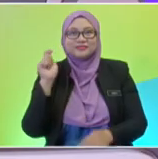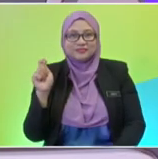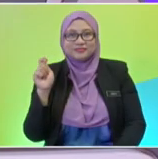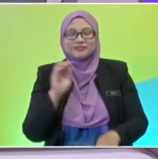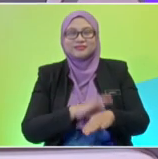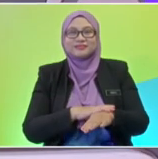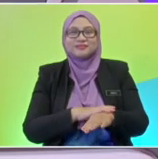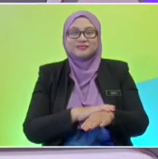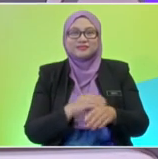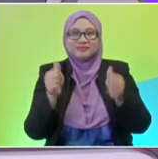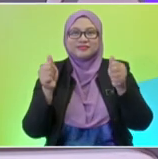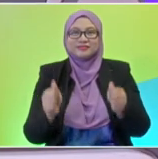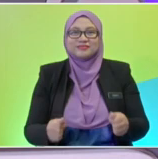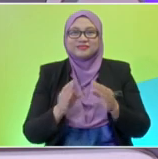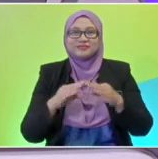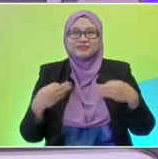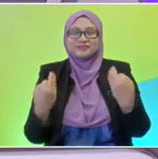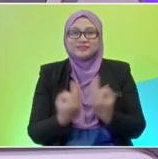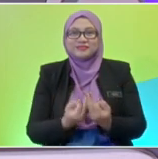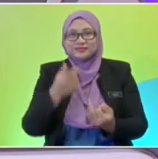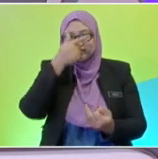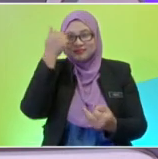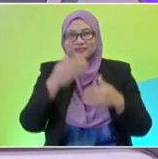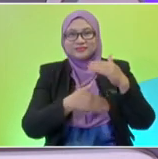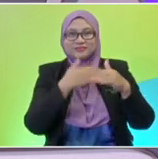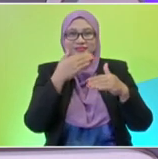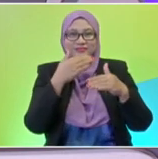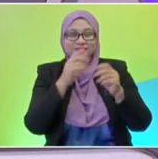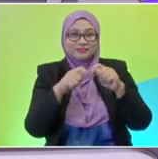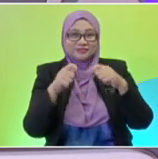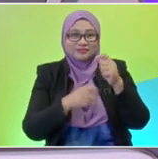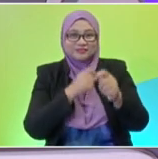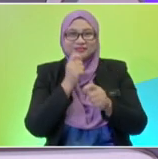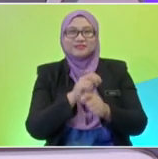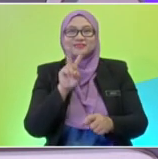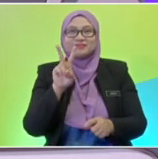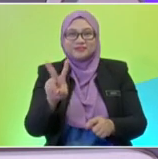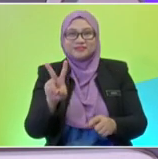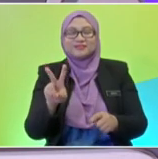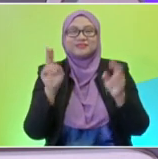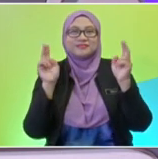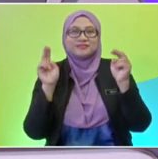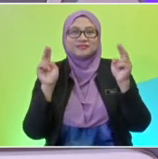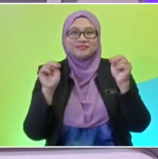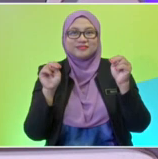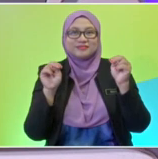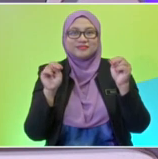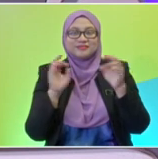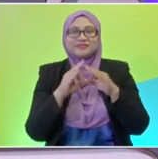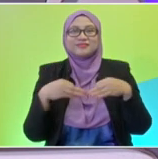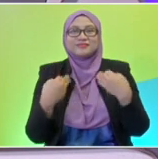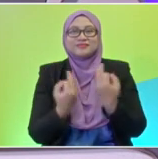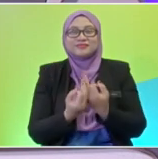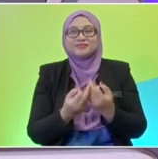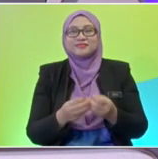pilih ahli keluarga sebab tahun dulu fokus kita adalah keluarga diri dan keluarga sepatu kita pilih hal ini keluarga mereka